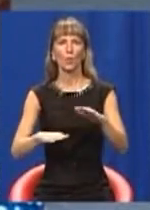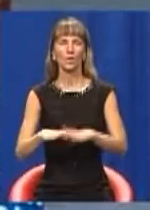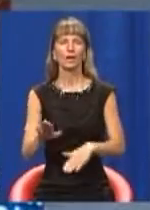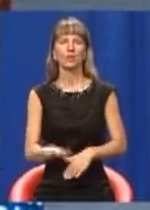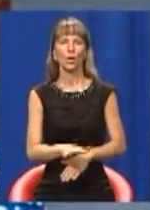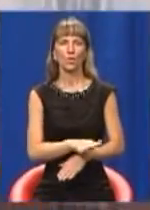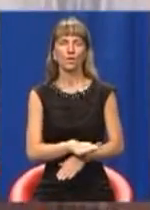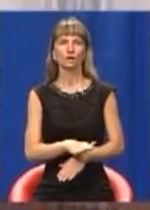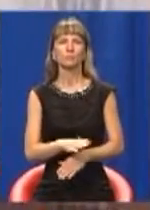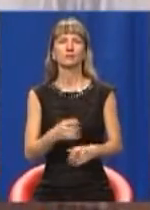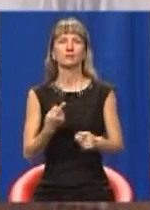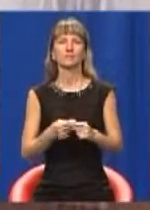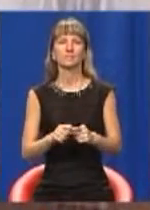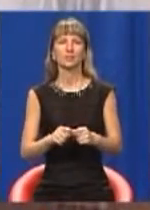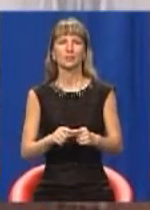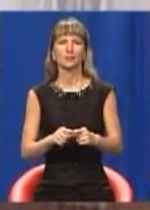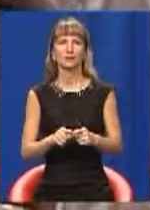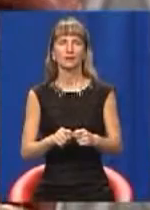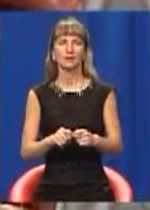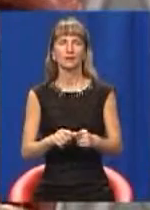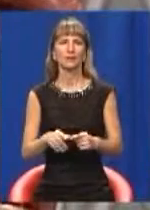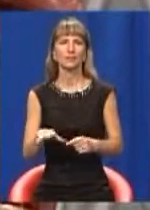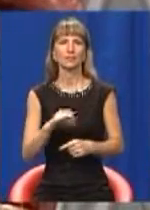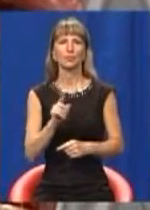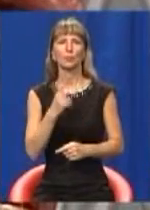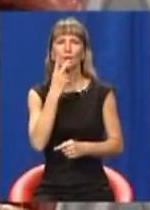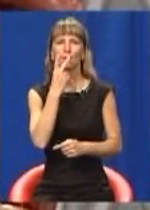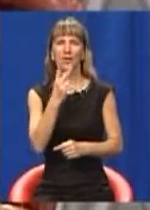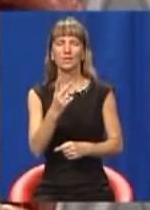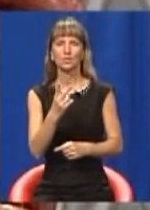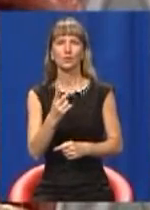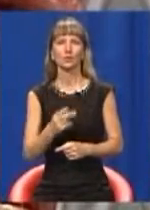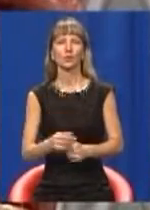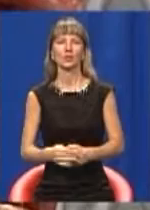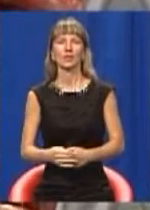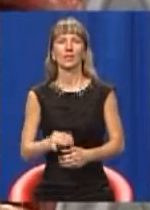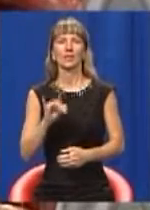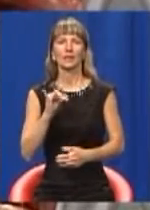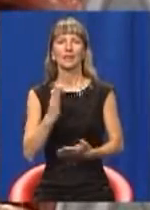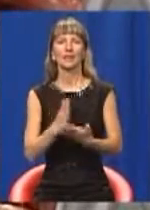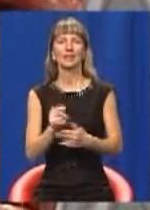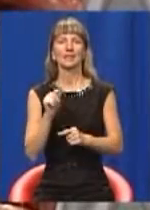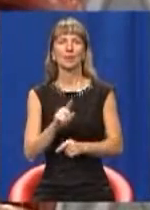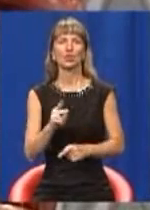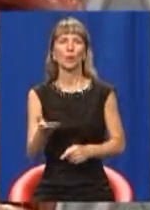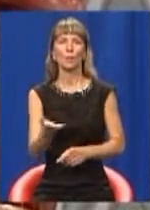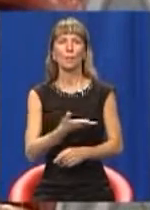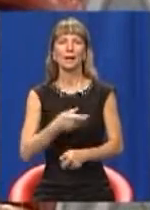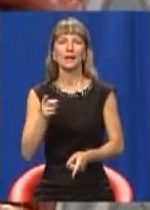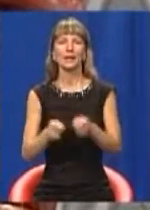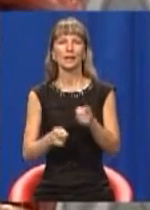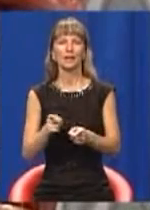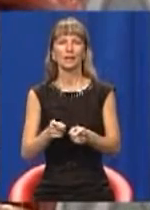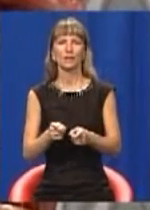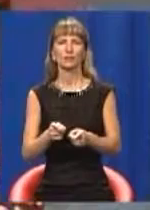це, все ми знаємо, все ми вивчаємо, все ми бачимо з народження. А є те, що ми іноді навіть